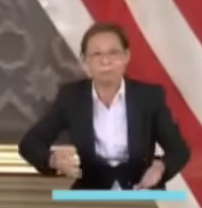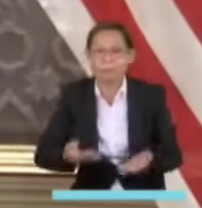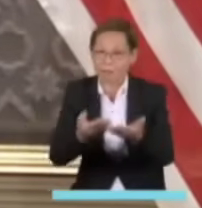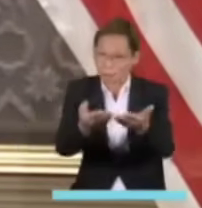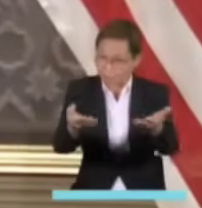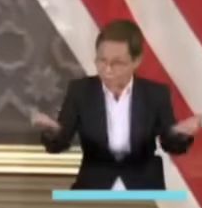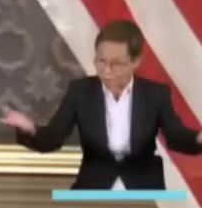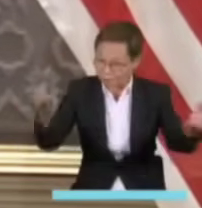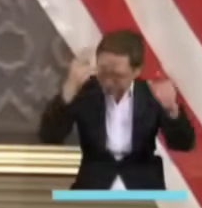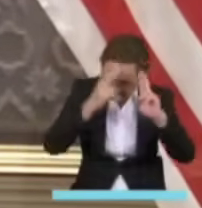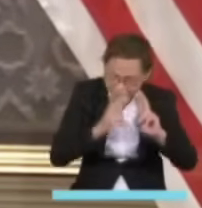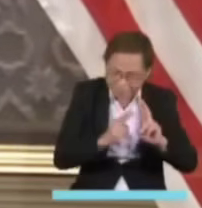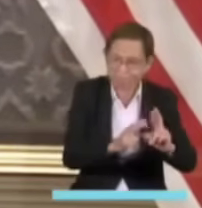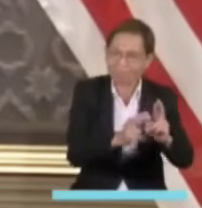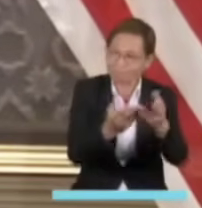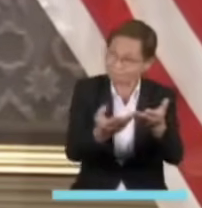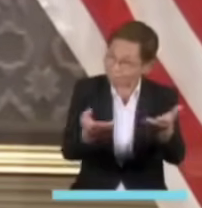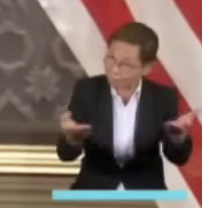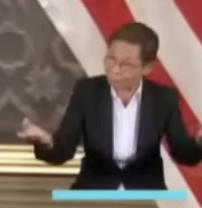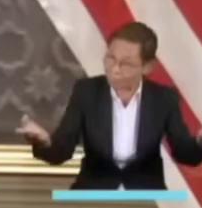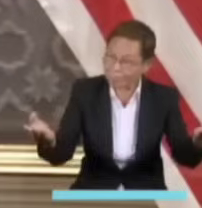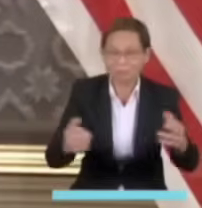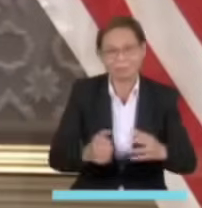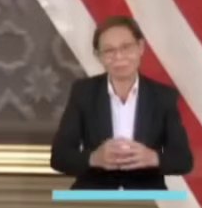Saudara-saudara yang dimuliakan,